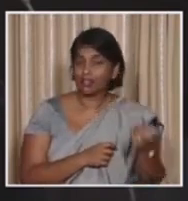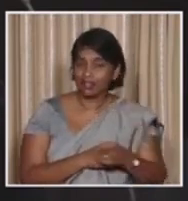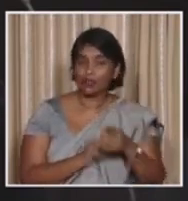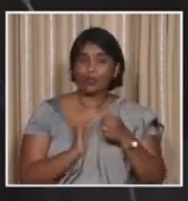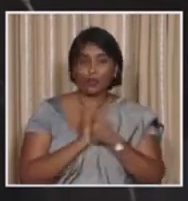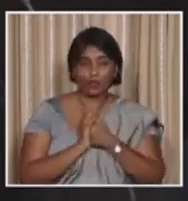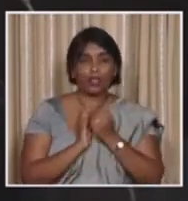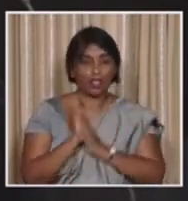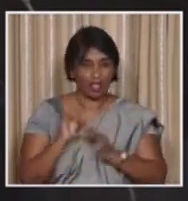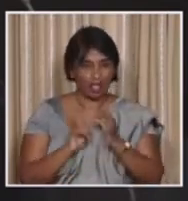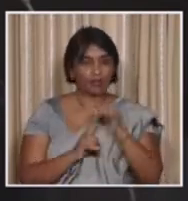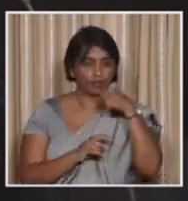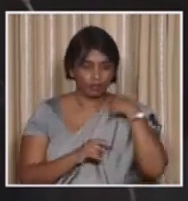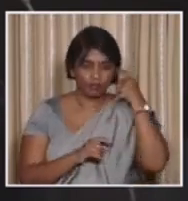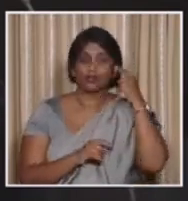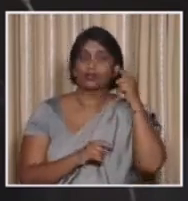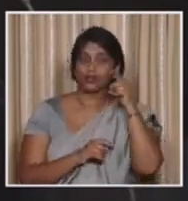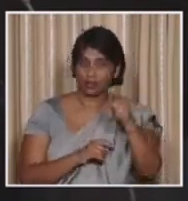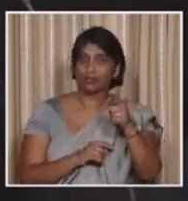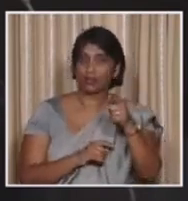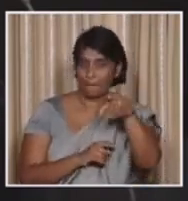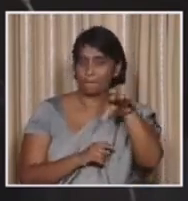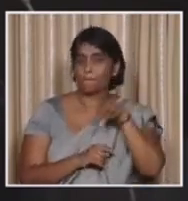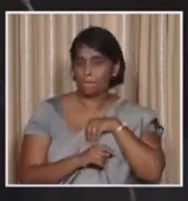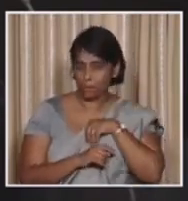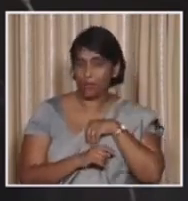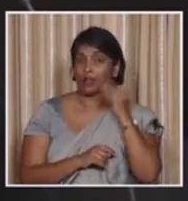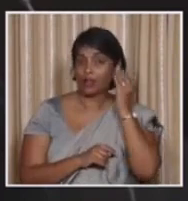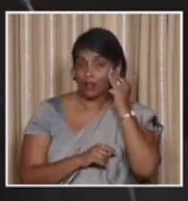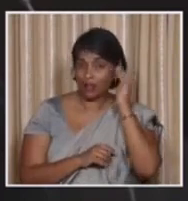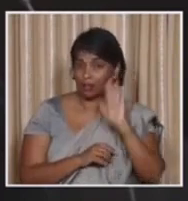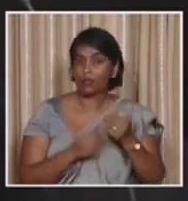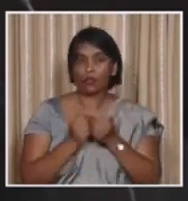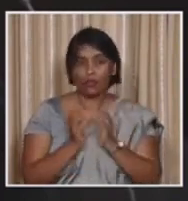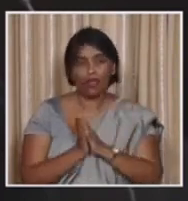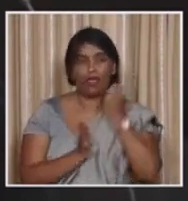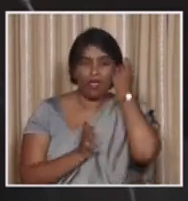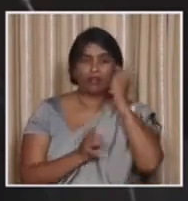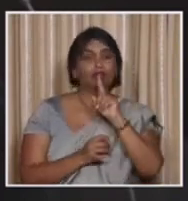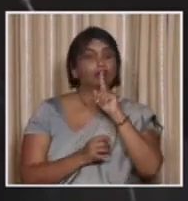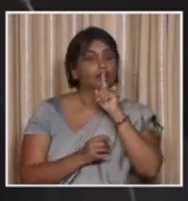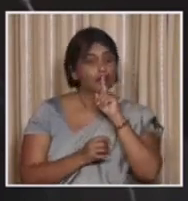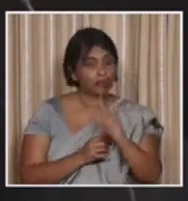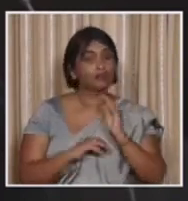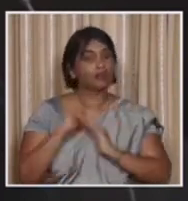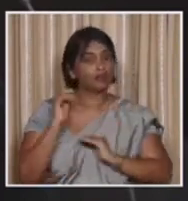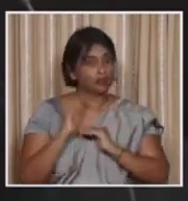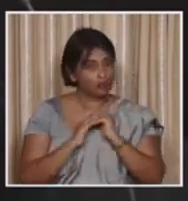කාන්තා දිනේදීවත් ගරු ඇමතිතුමිය මම දන්නවා ඔබ මාත් එක්ක එකඟ වෙයි. කාන්තාවන්ට තමන්ගේ අදහස් ප්‍රකාශ කිරීමේ